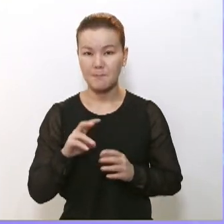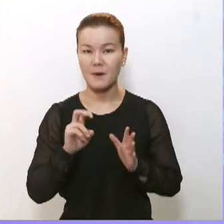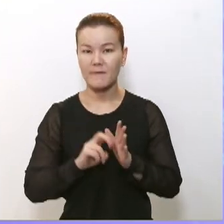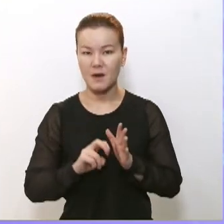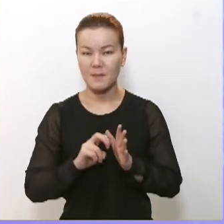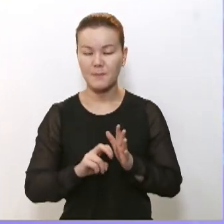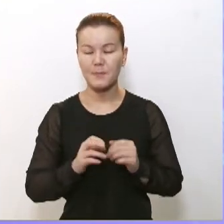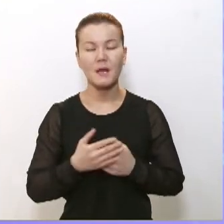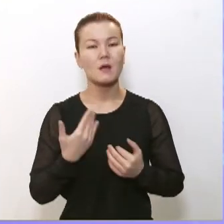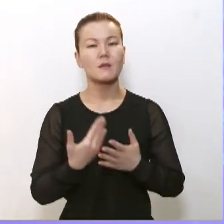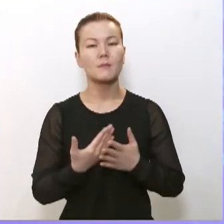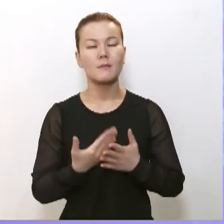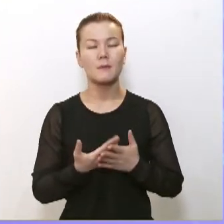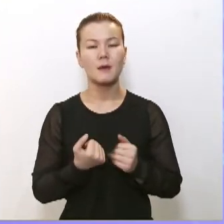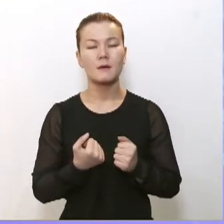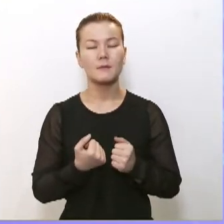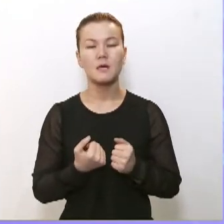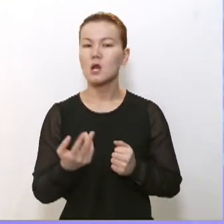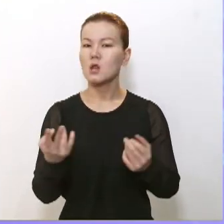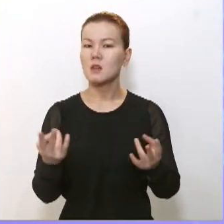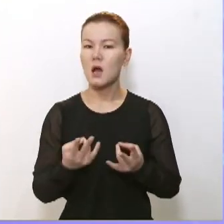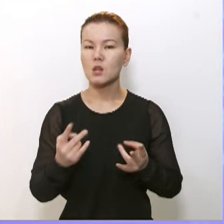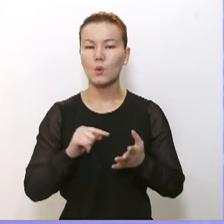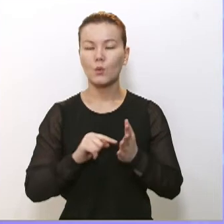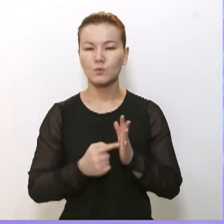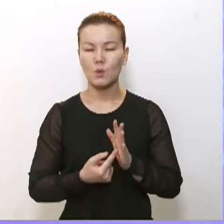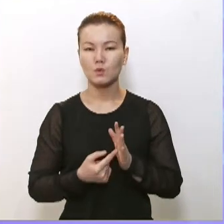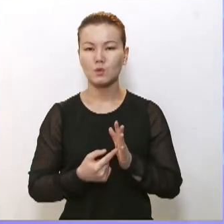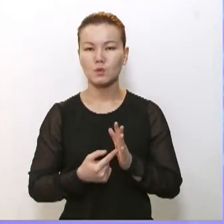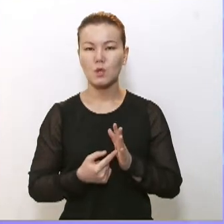примеру надо умножить